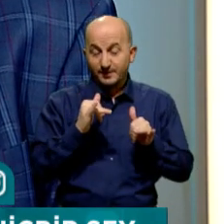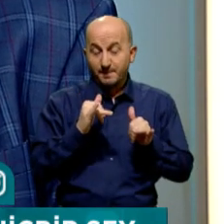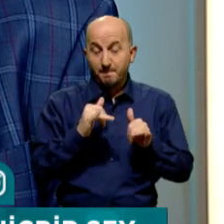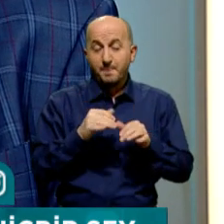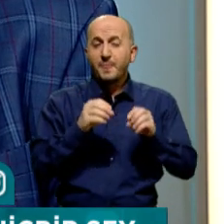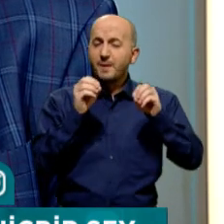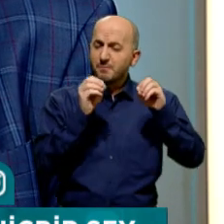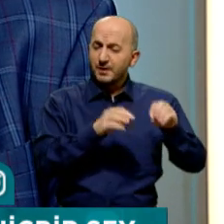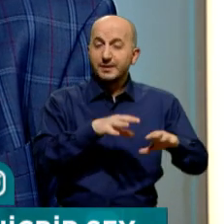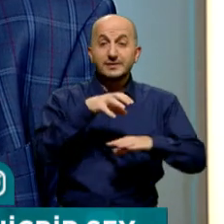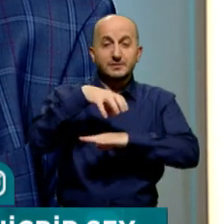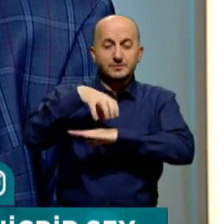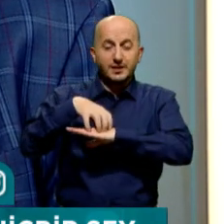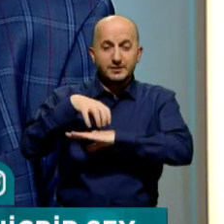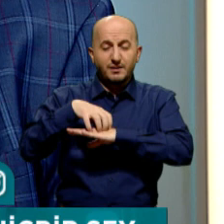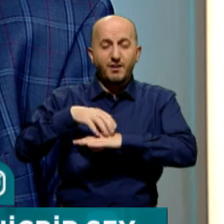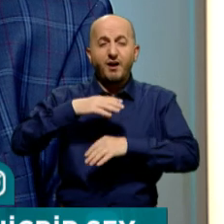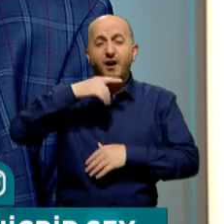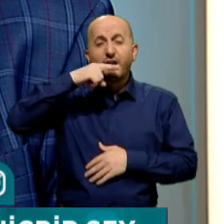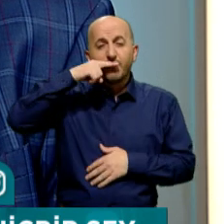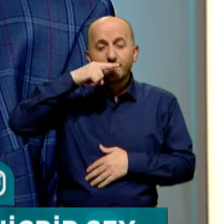Bırakın şimdi adayı,